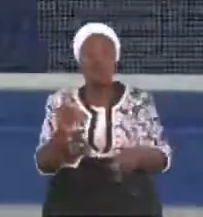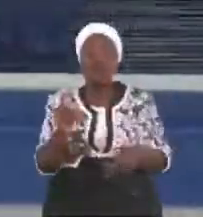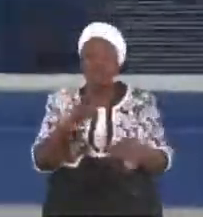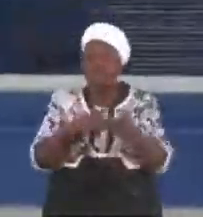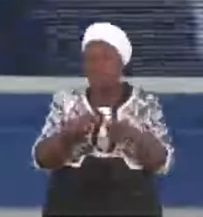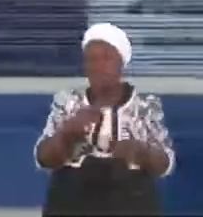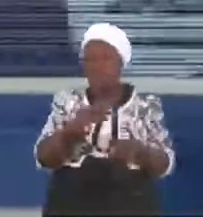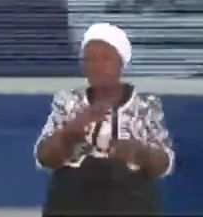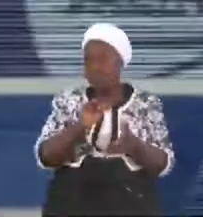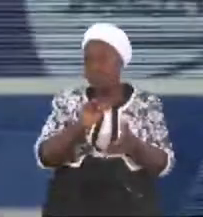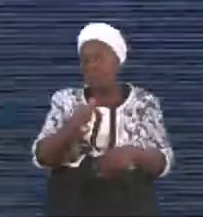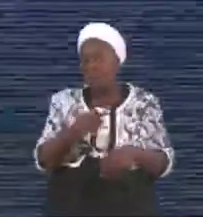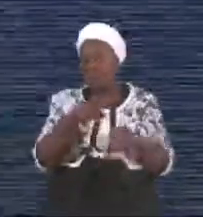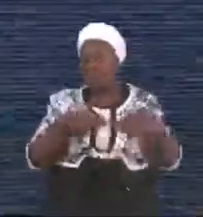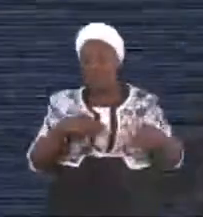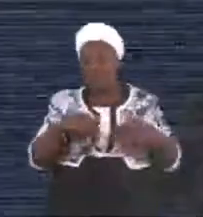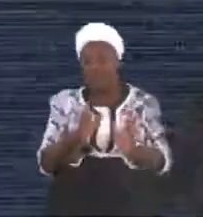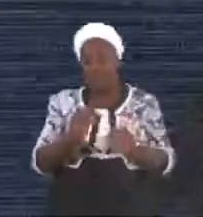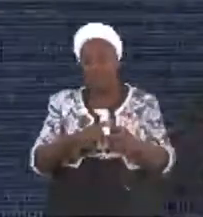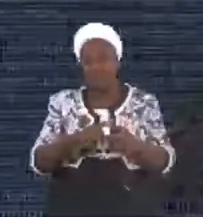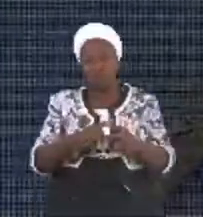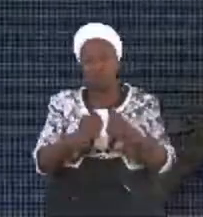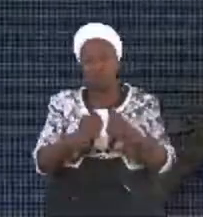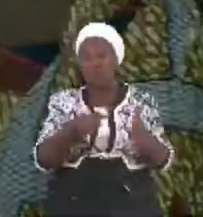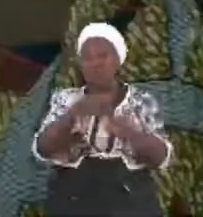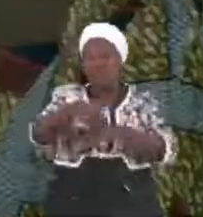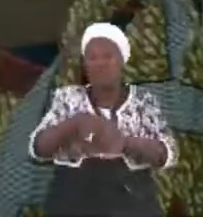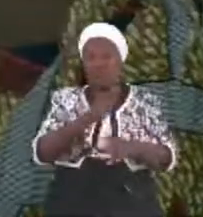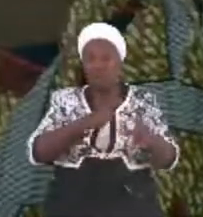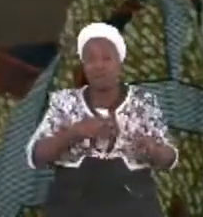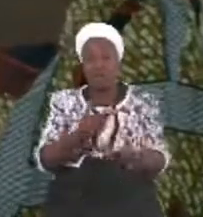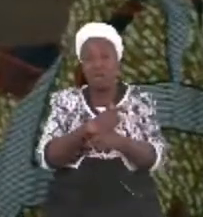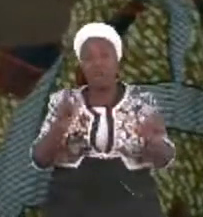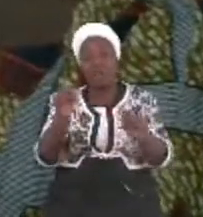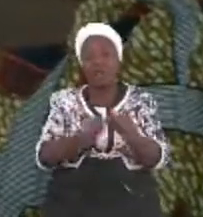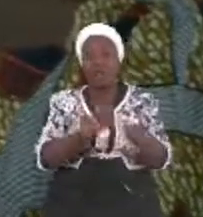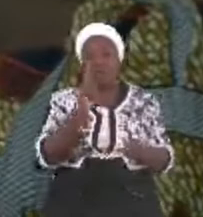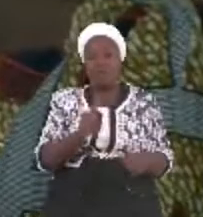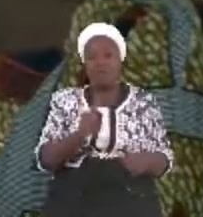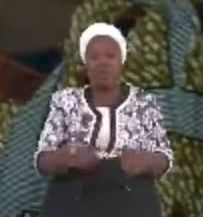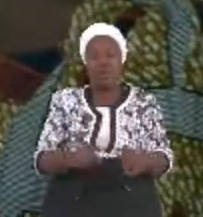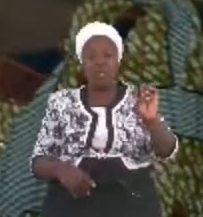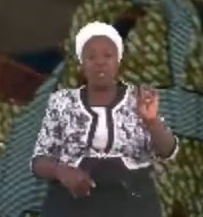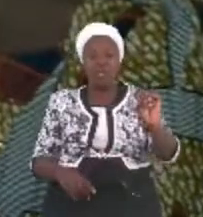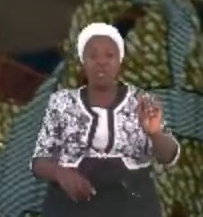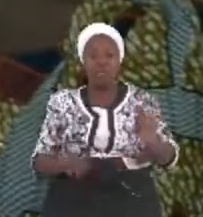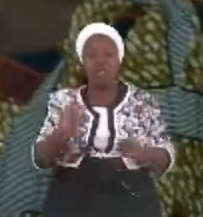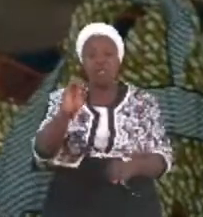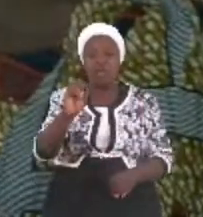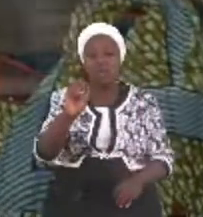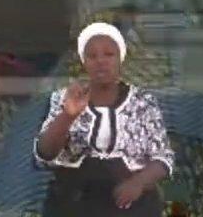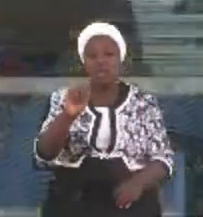laisse venir parmi les gens. Ce soir, le Seigneur va libérer tout le monde. Le E,